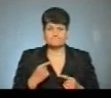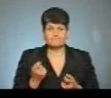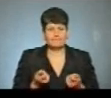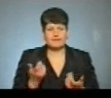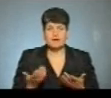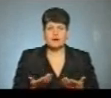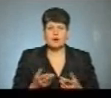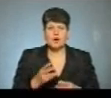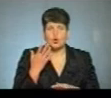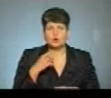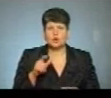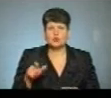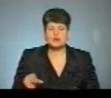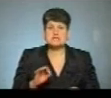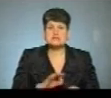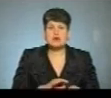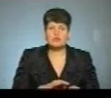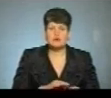людина захворіє